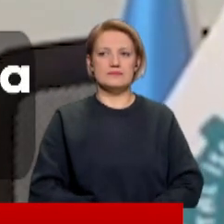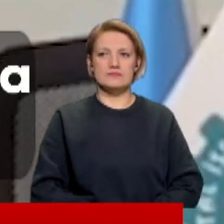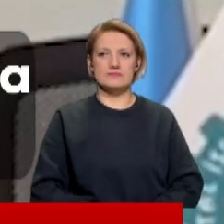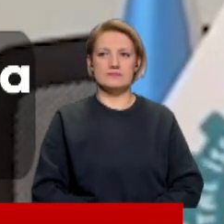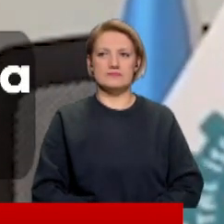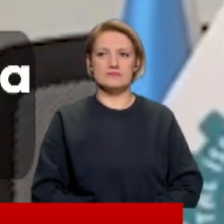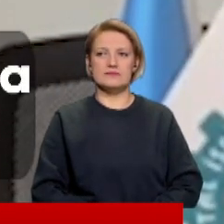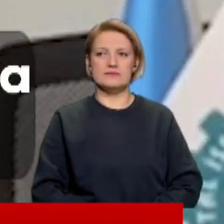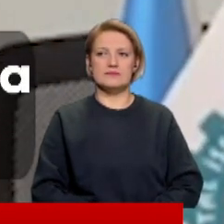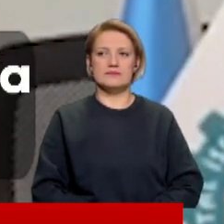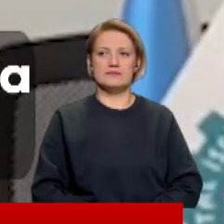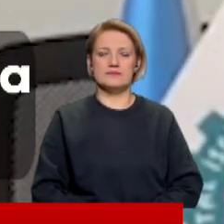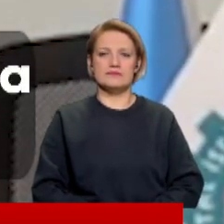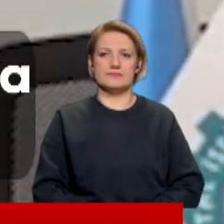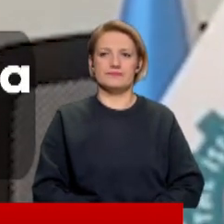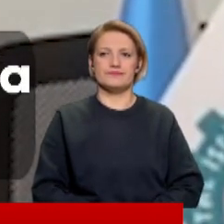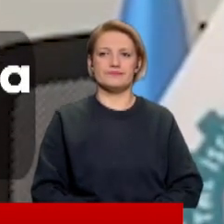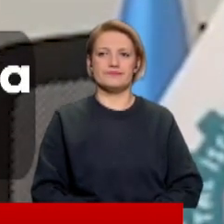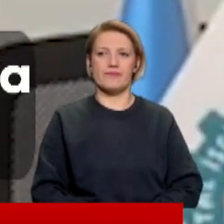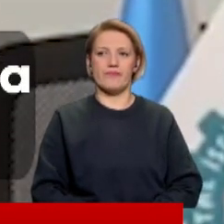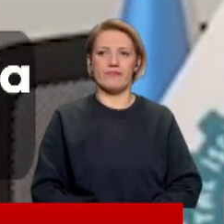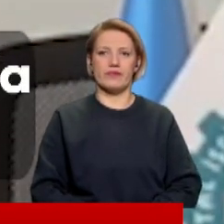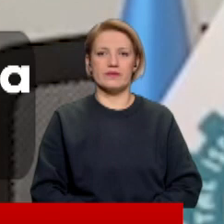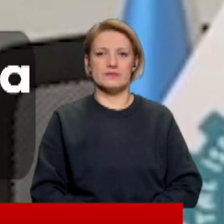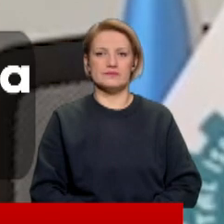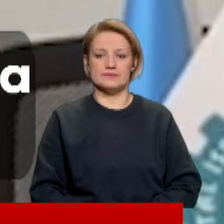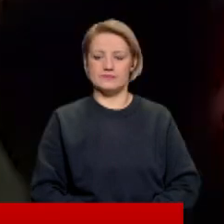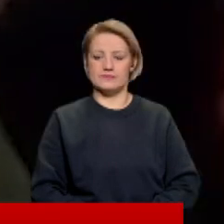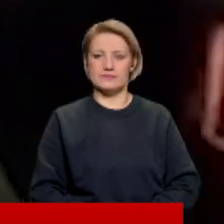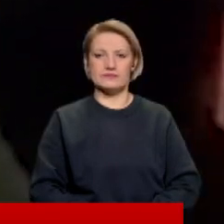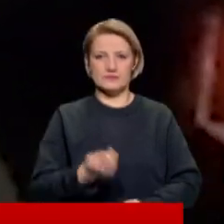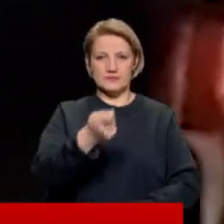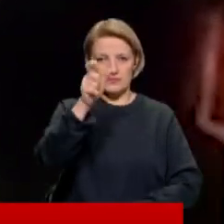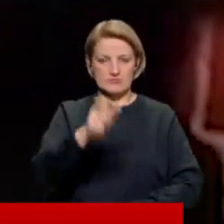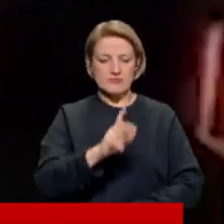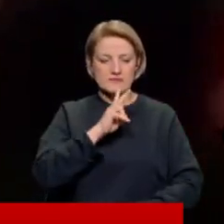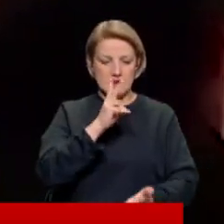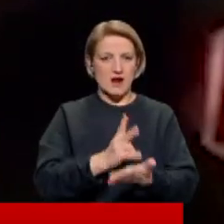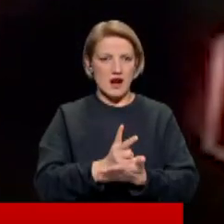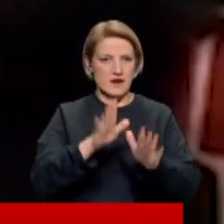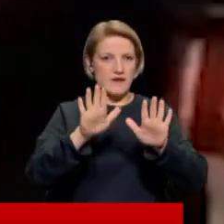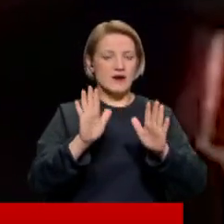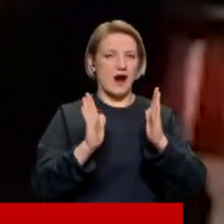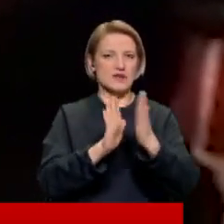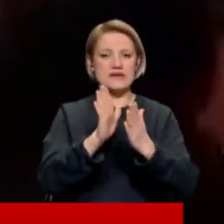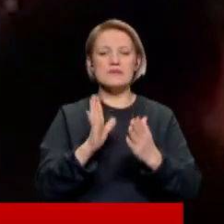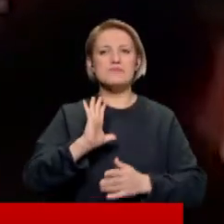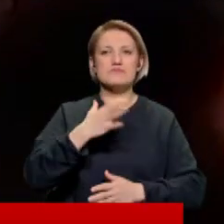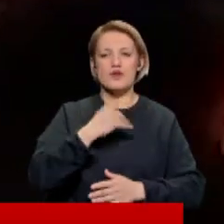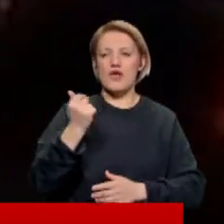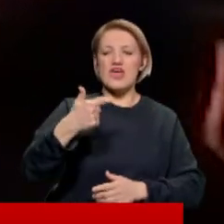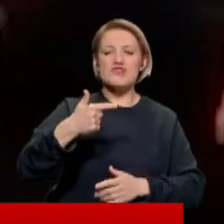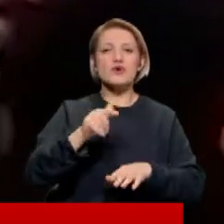tanımama uygulamasını da şiddetle kınadığımızı da belirtmek istiyoruz. İşçilerin kararlılığı karşısında işveren ikinci